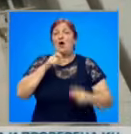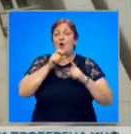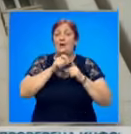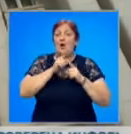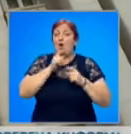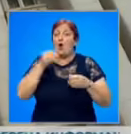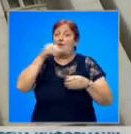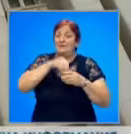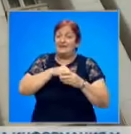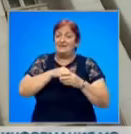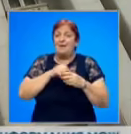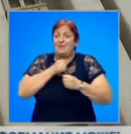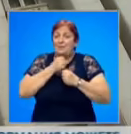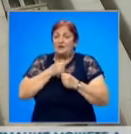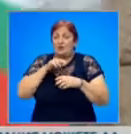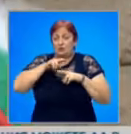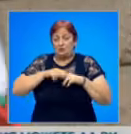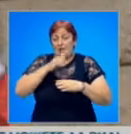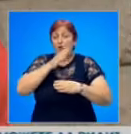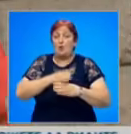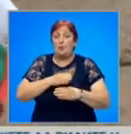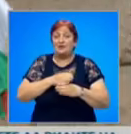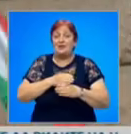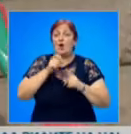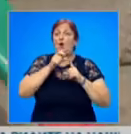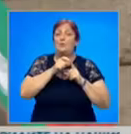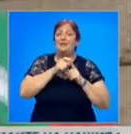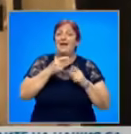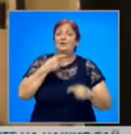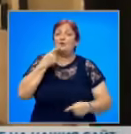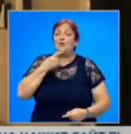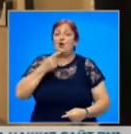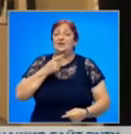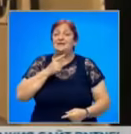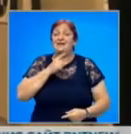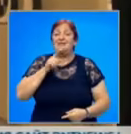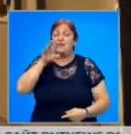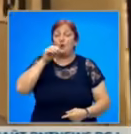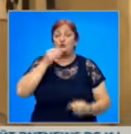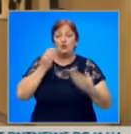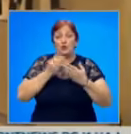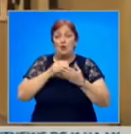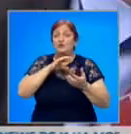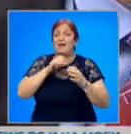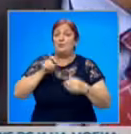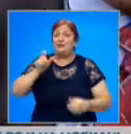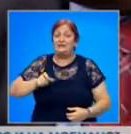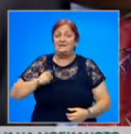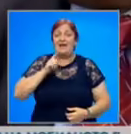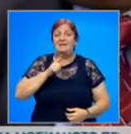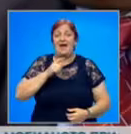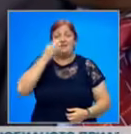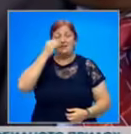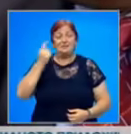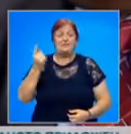Кой влиза в него? Напрежението ще остане до последно. Румен Радев говори и за ненаучените уроци на политиците. Трябва да се